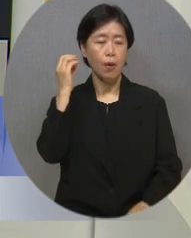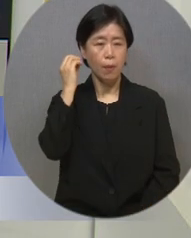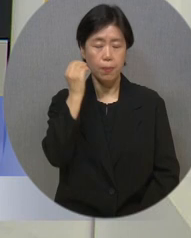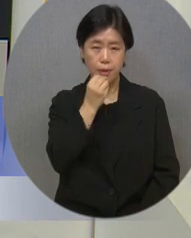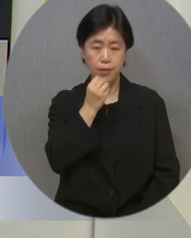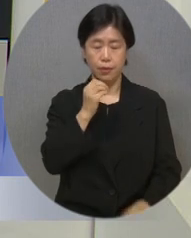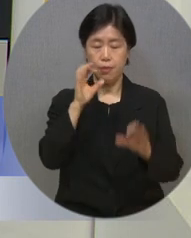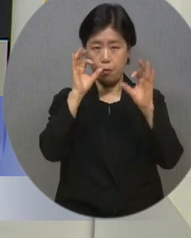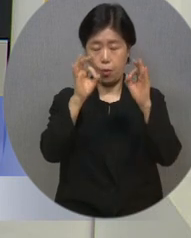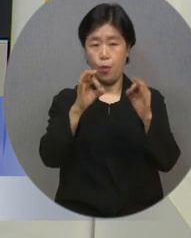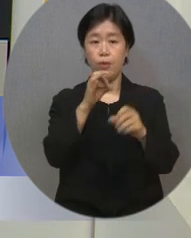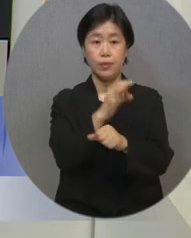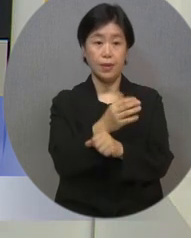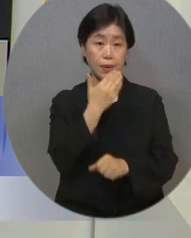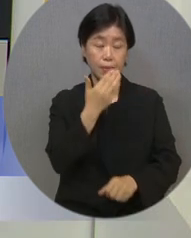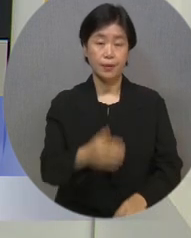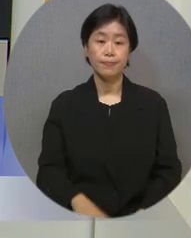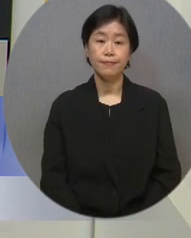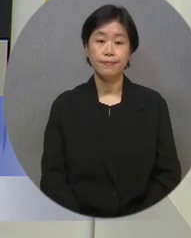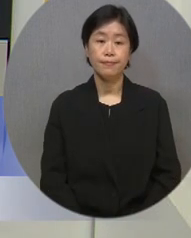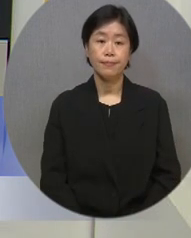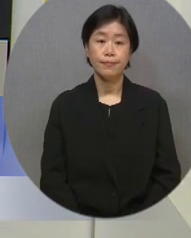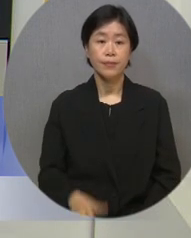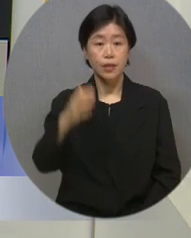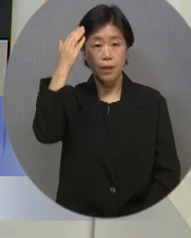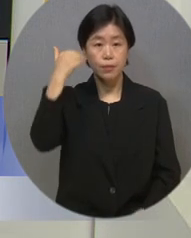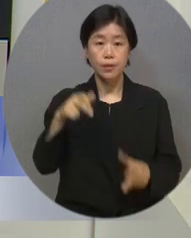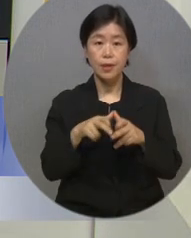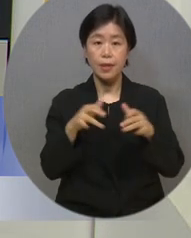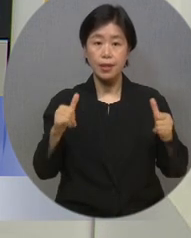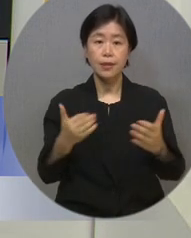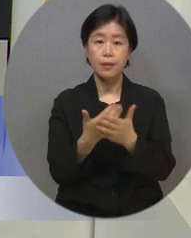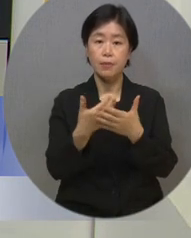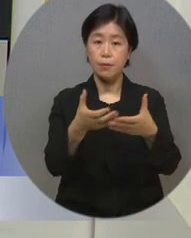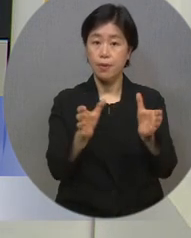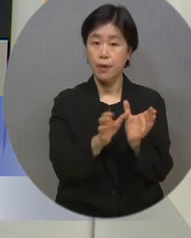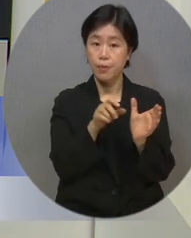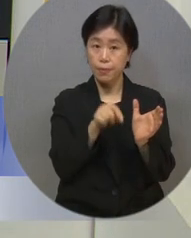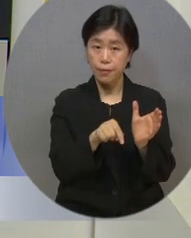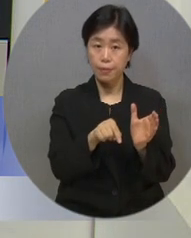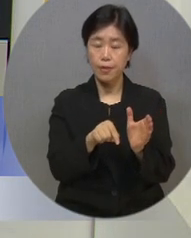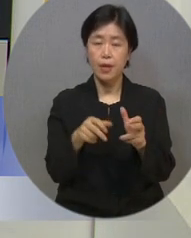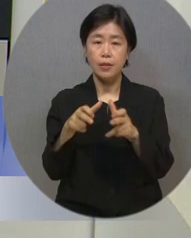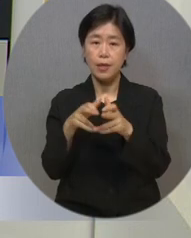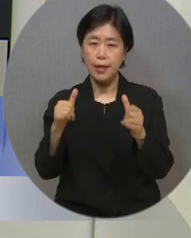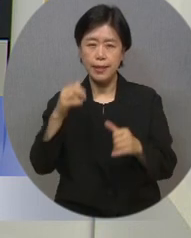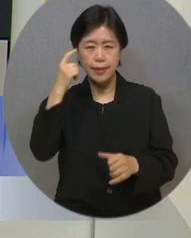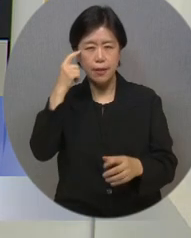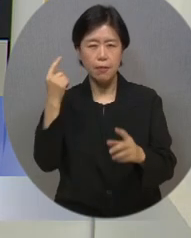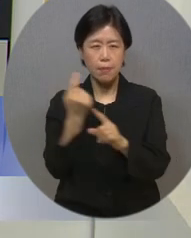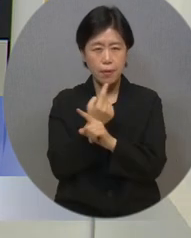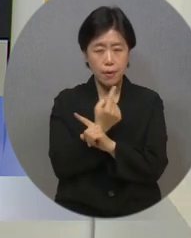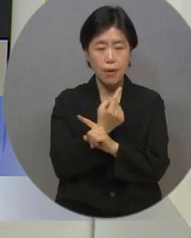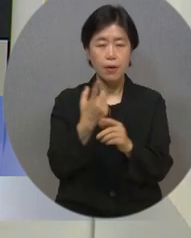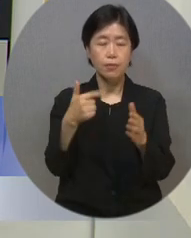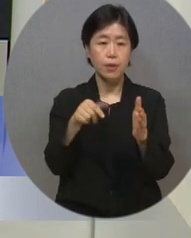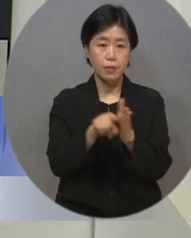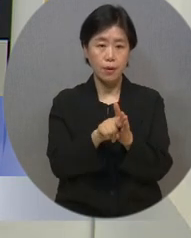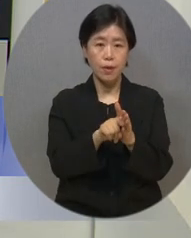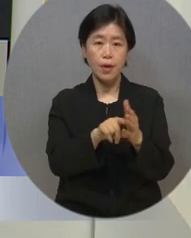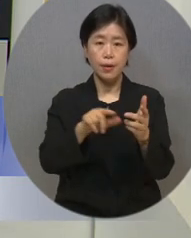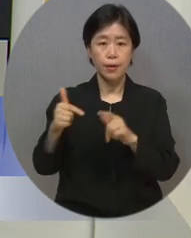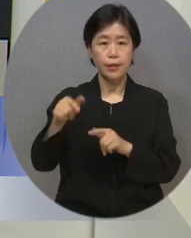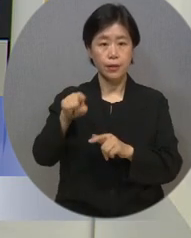다음 소식입니다 한국 장애인개발원이 장애인식개선 교육 등 다양한 매체 활용 가능한